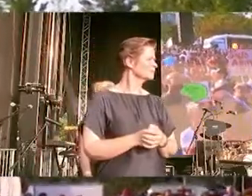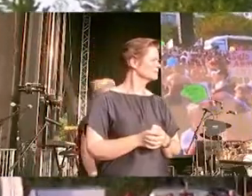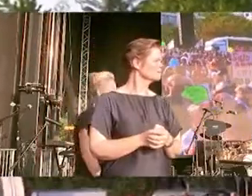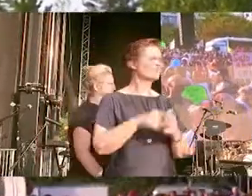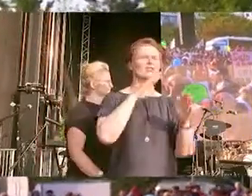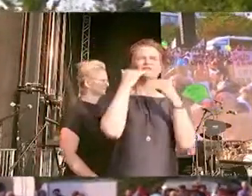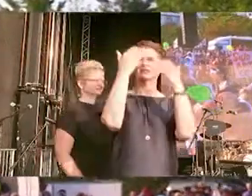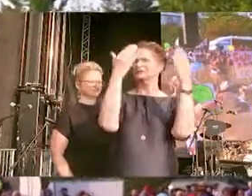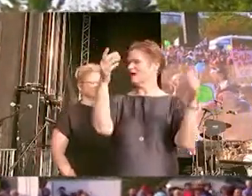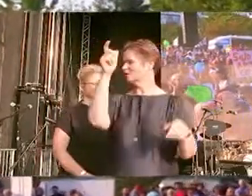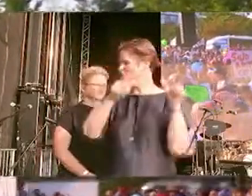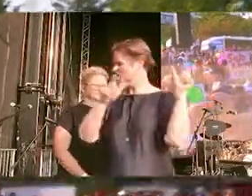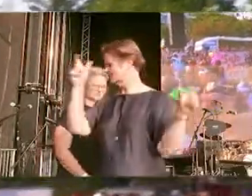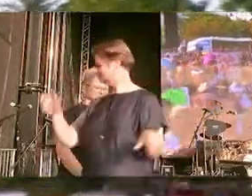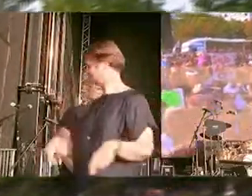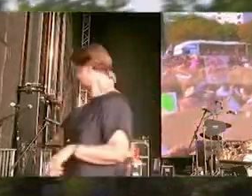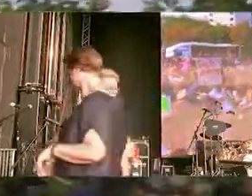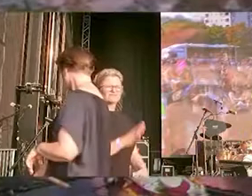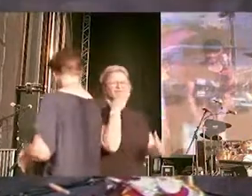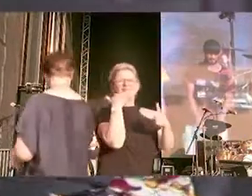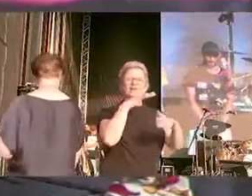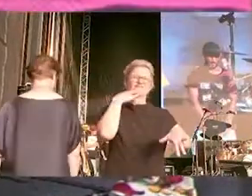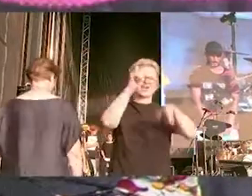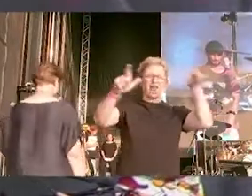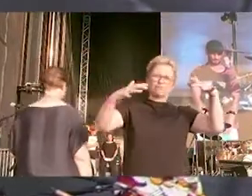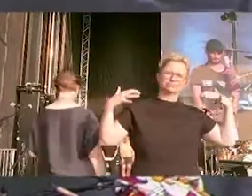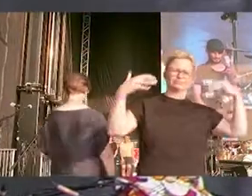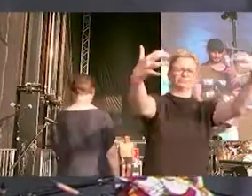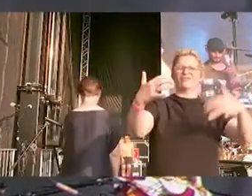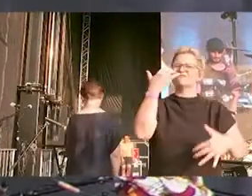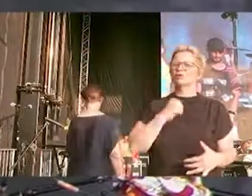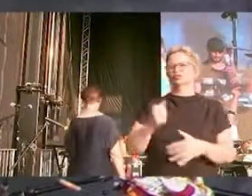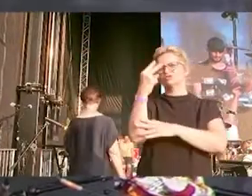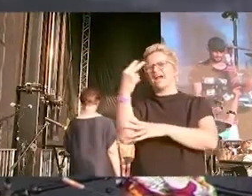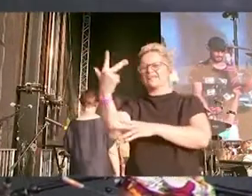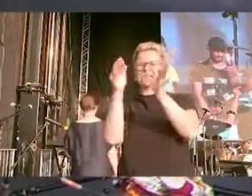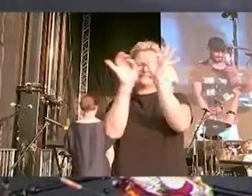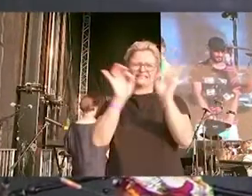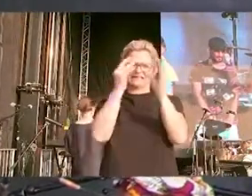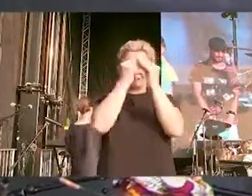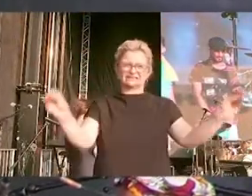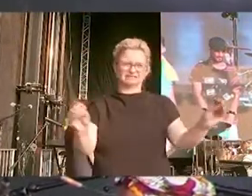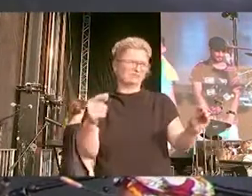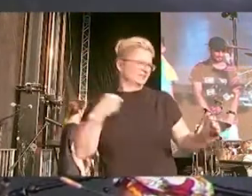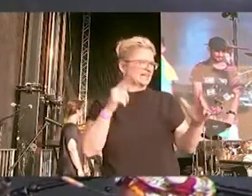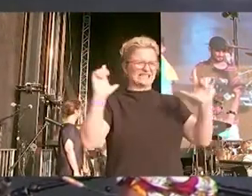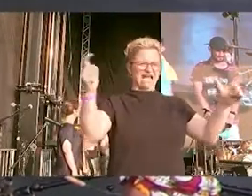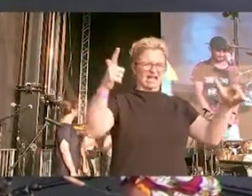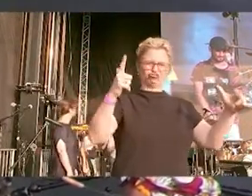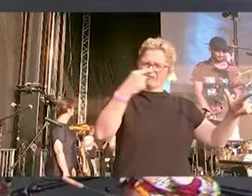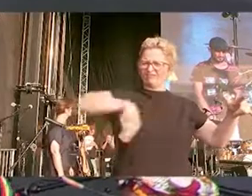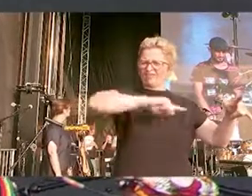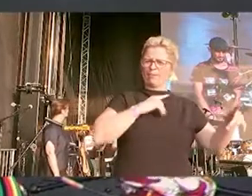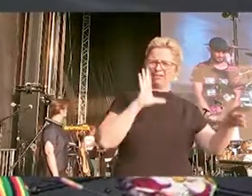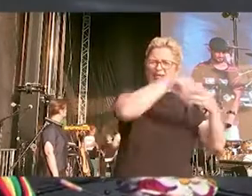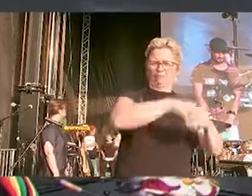Vielen Dank, Leute, vielen Dank, dass ihr so zahlreich gekommen seid. Ich will nur zwei oder drei Sätze sagen. Wir sind ein Teil dieser Gesellschaft.